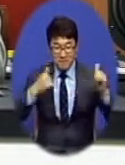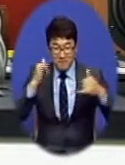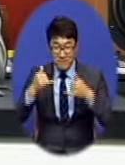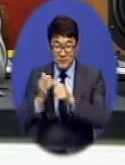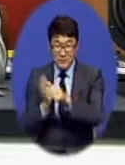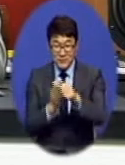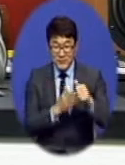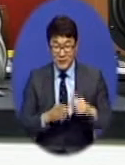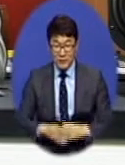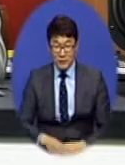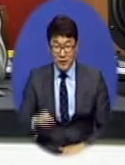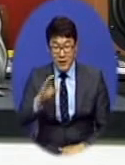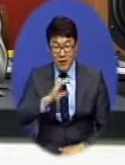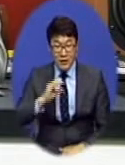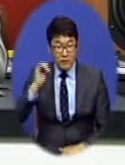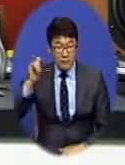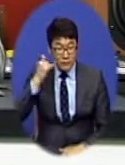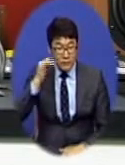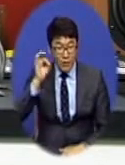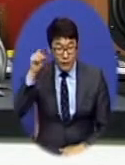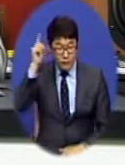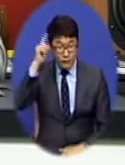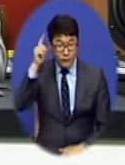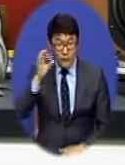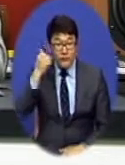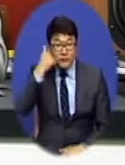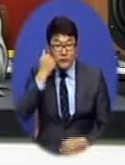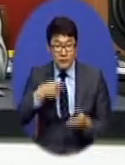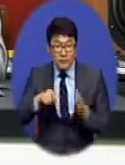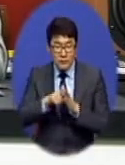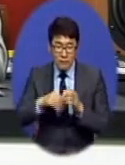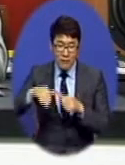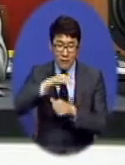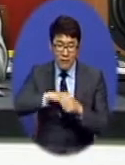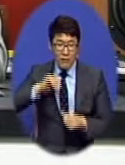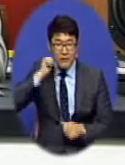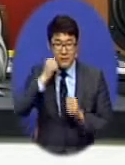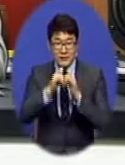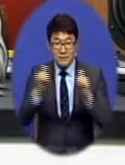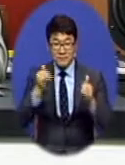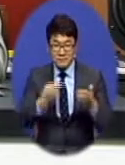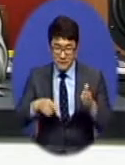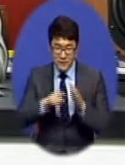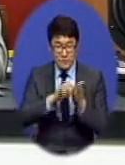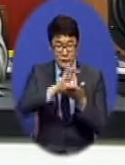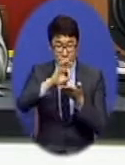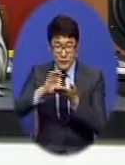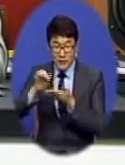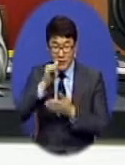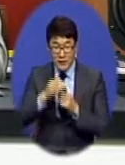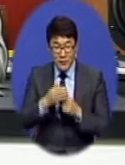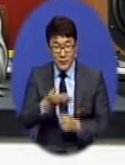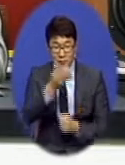부탁드리고요. 저희 이렇게 ARS로 쌓인 수익금은 저희 주위에 소외되고 어려운 이웃들에게 쓰이니까요. 시청자